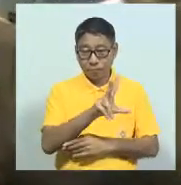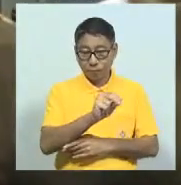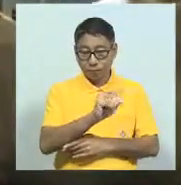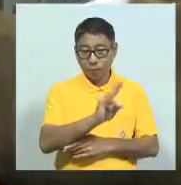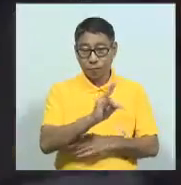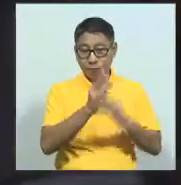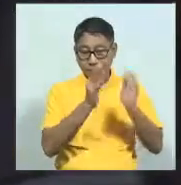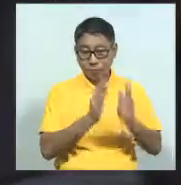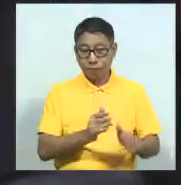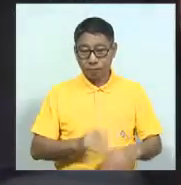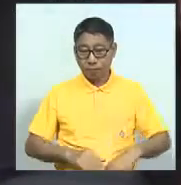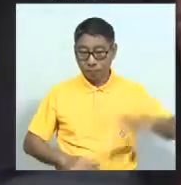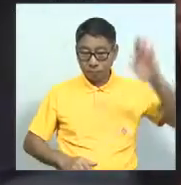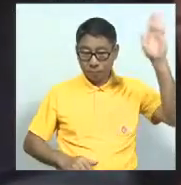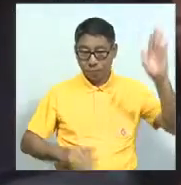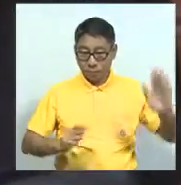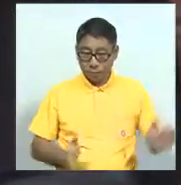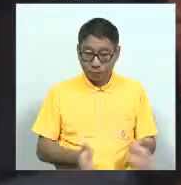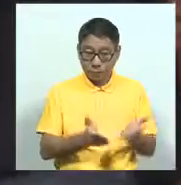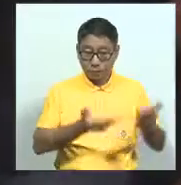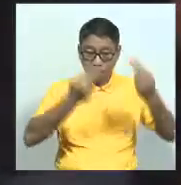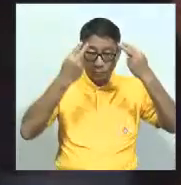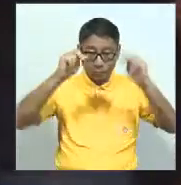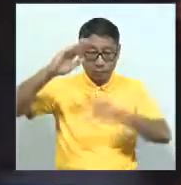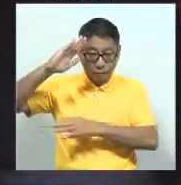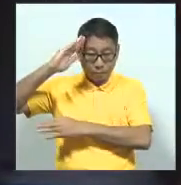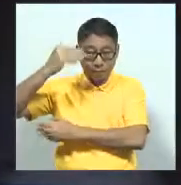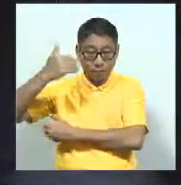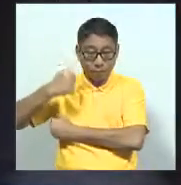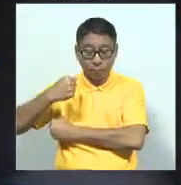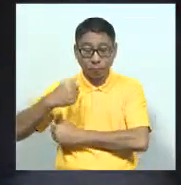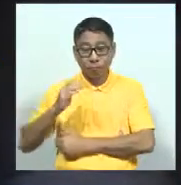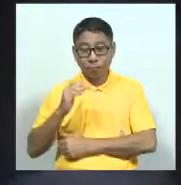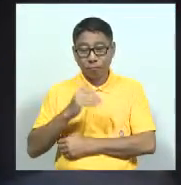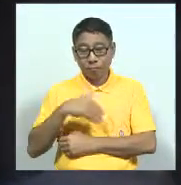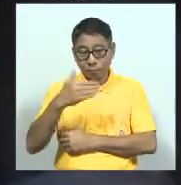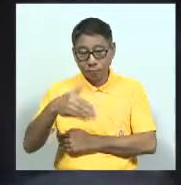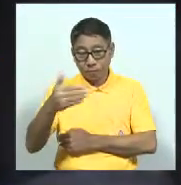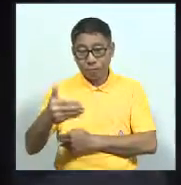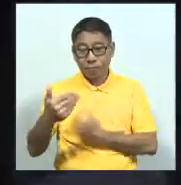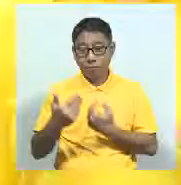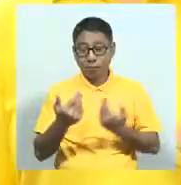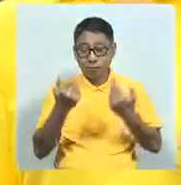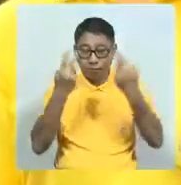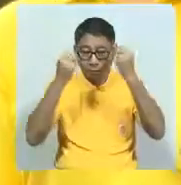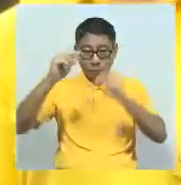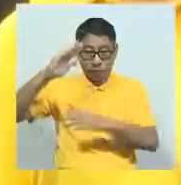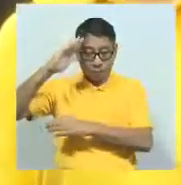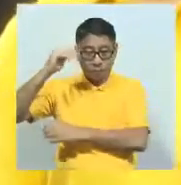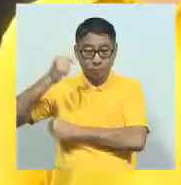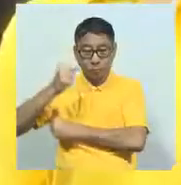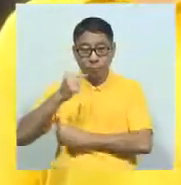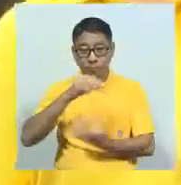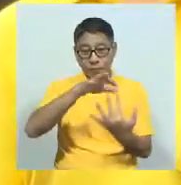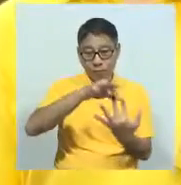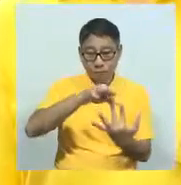137เสียงแล้วที่จะยกมือสนับสนุนพลเอกประยุทธ์จันทร์โอชาเป็นนายกรัฐมนตรีต่อไปทางด้านพลเอกประยุทธ์เองย้ำว่าหากได้รับ